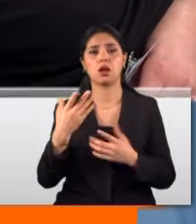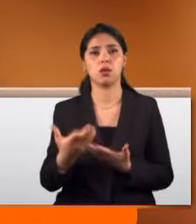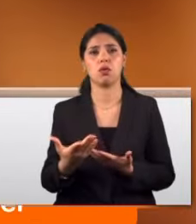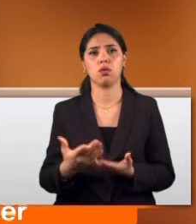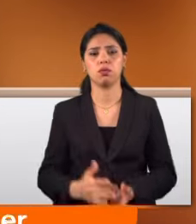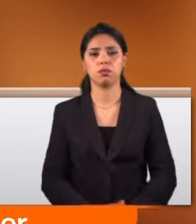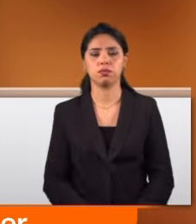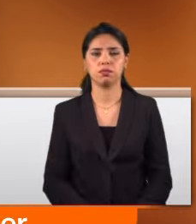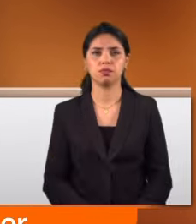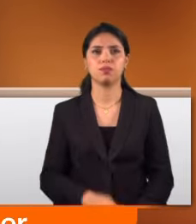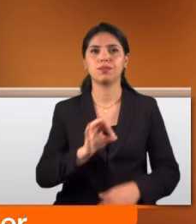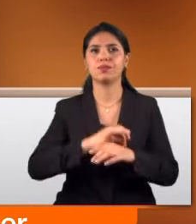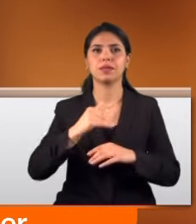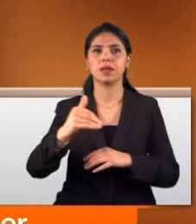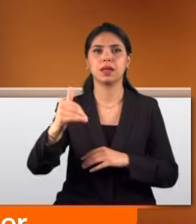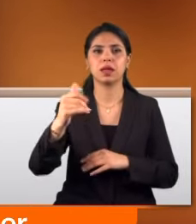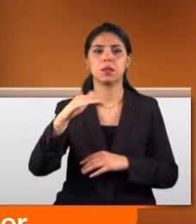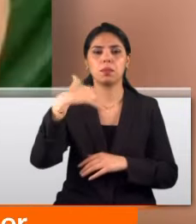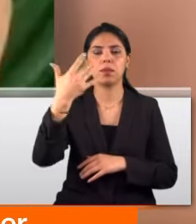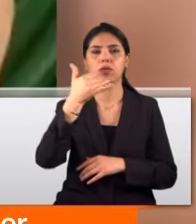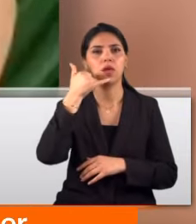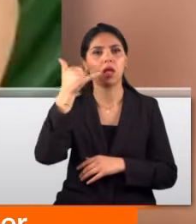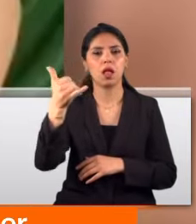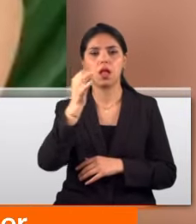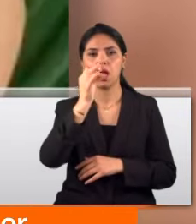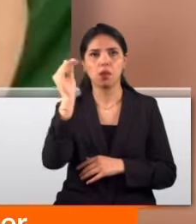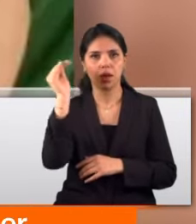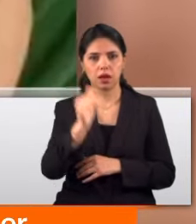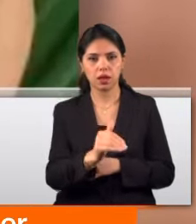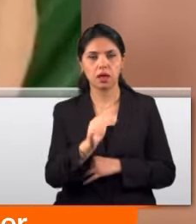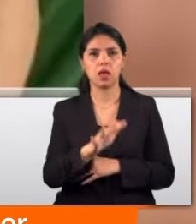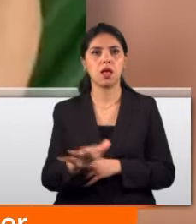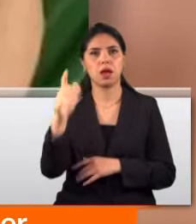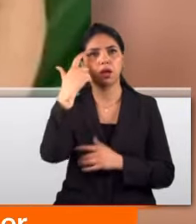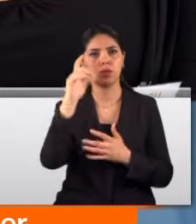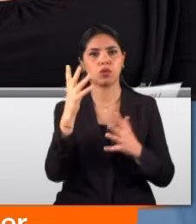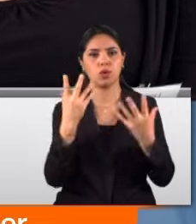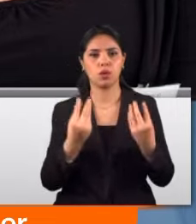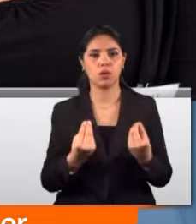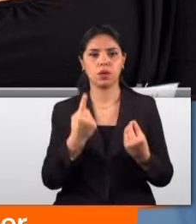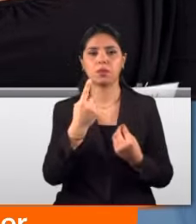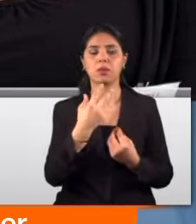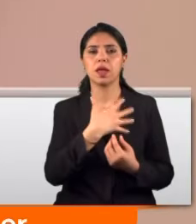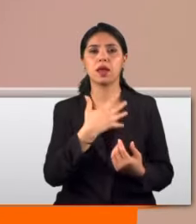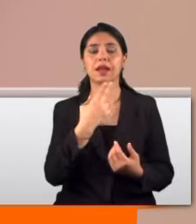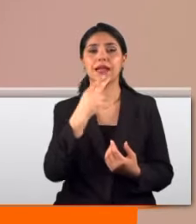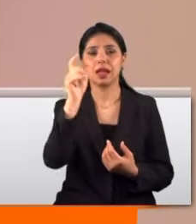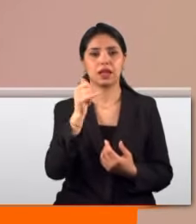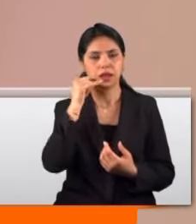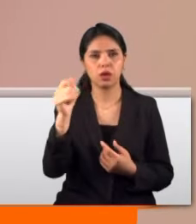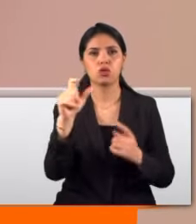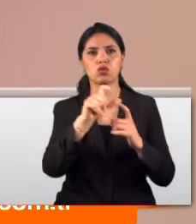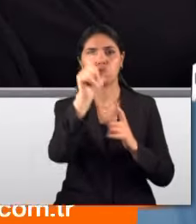atıyorsunuz. İlerleyen dakikalarda gelen bir başka telefon bağlantısı ise herkesi şoke etti. Bir hanımefendi telefon attığımızda. Ben